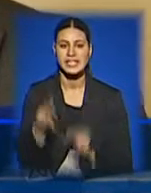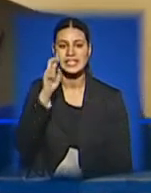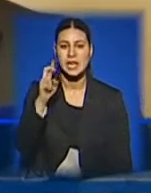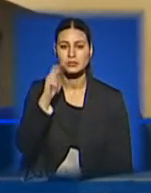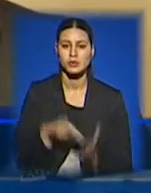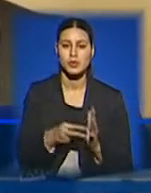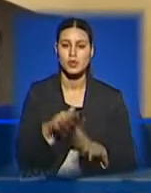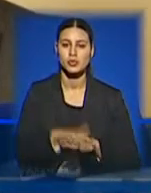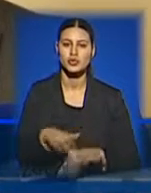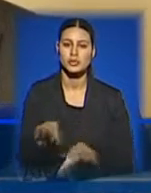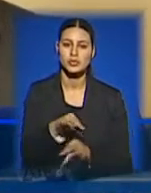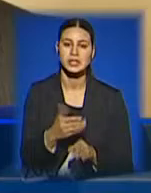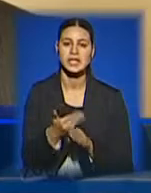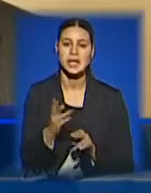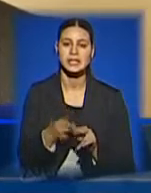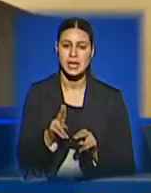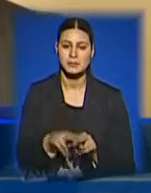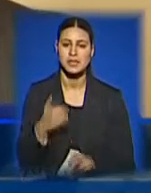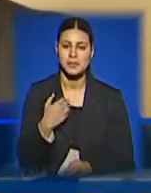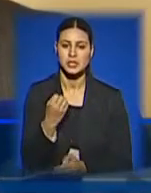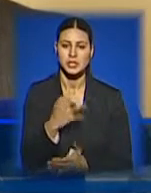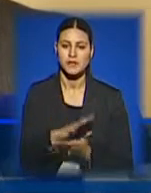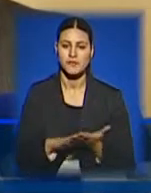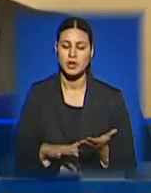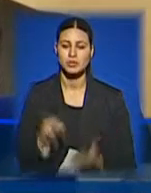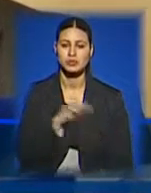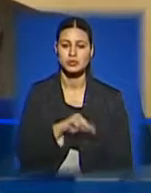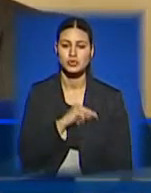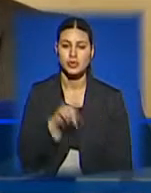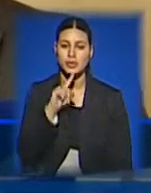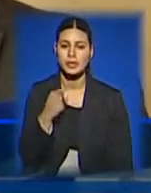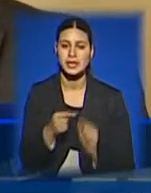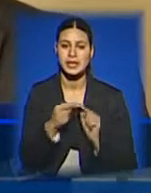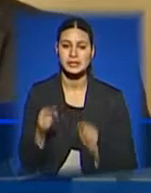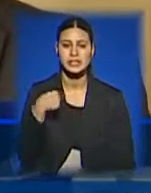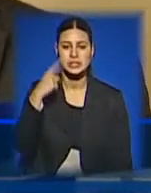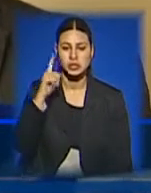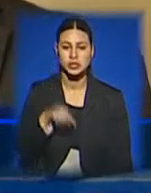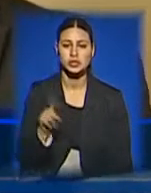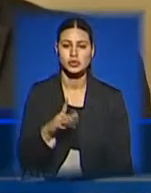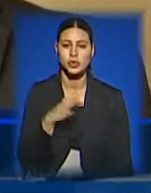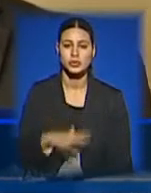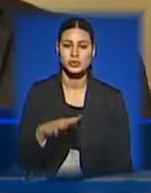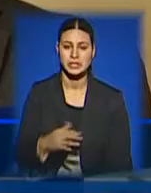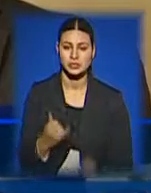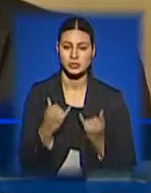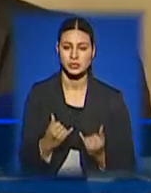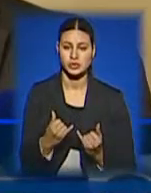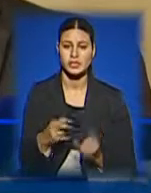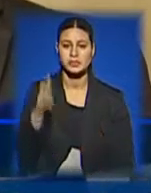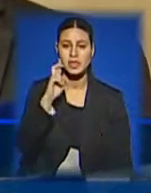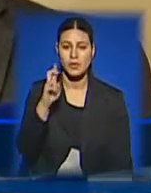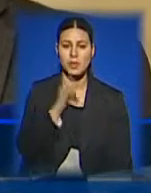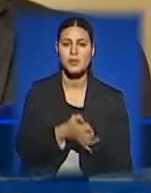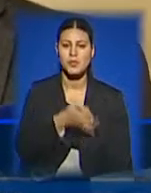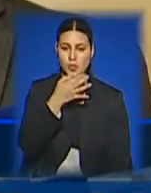ბიუჯეტის პროექტის. გარდა ამისა, ჩვენ გვაგრძელებთ მუშაობას მიმდინარე წლის პარამეტრებზე. თქვენით, რომ დღეს საქართველოს მთავრობამ